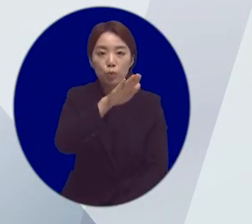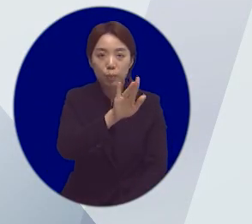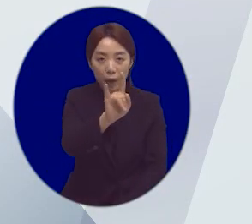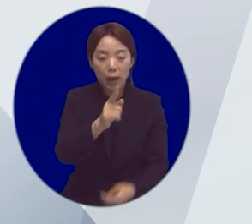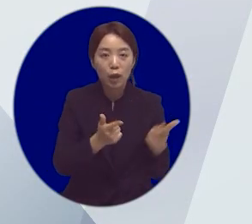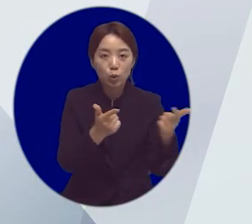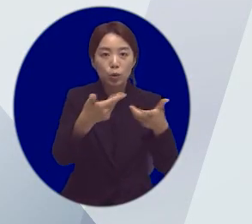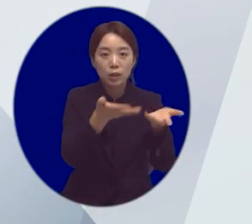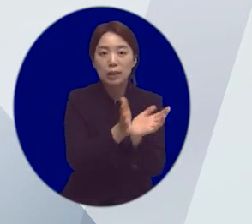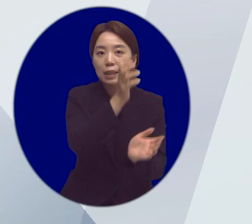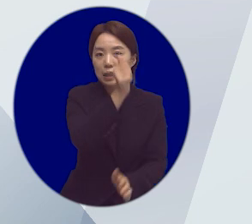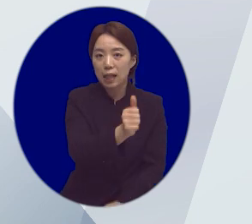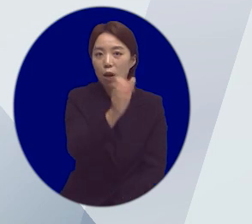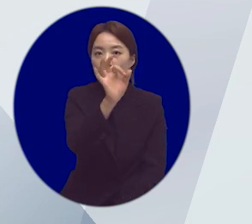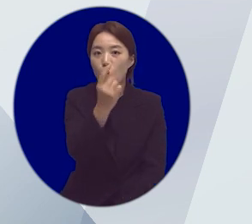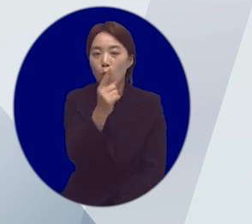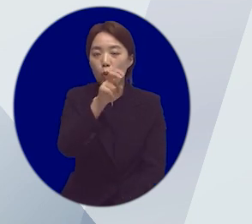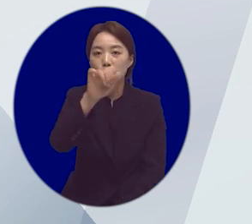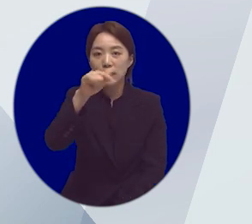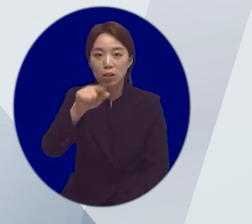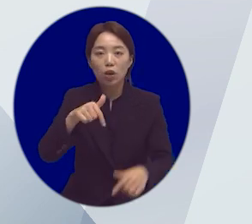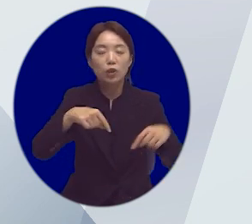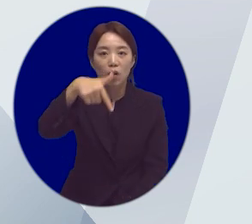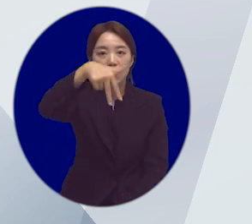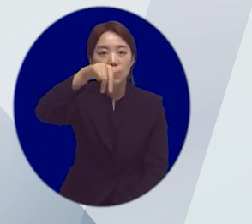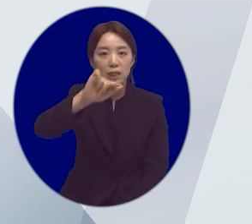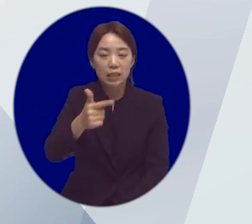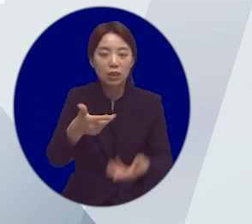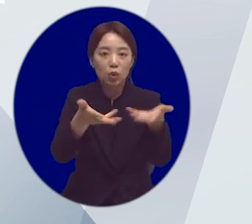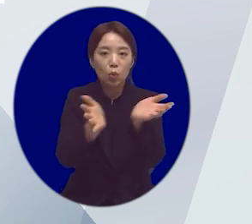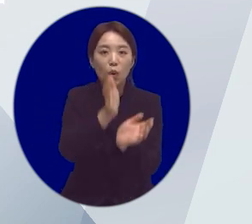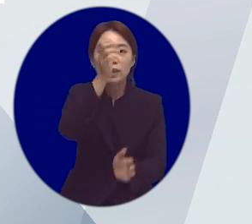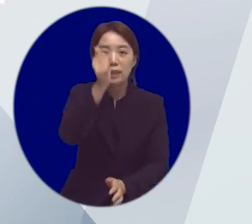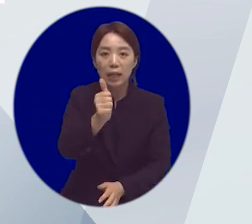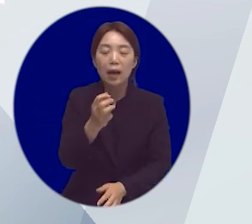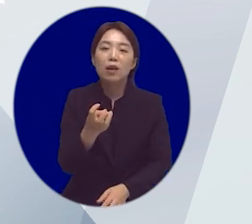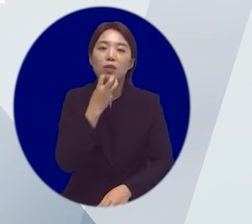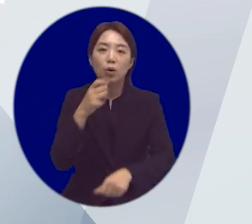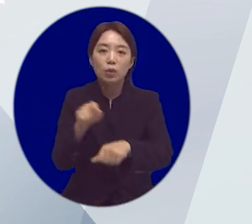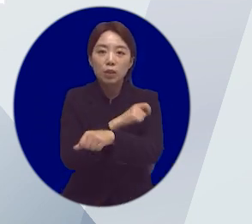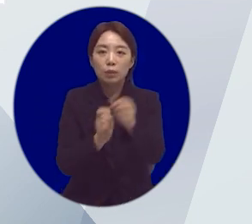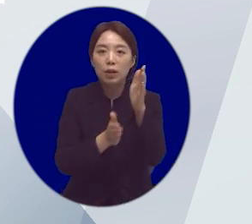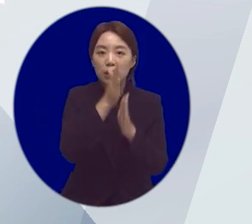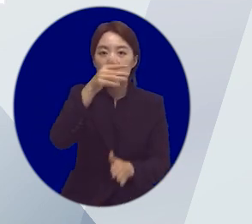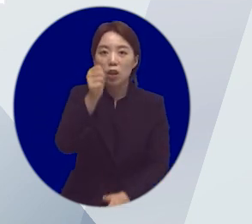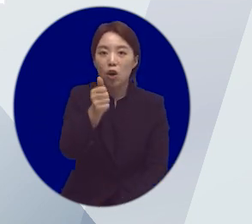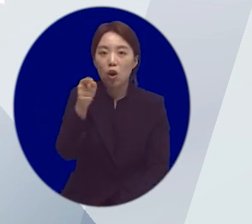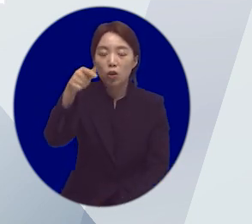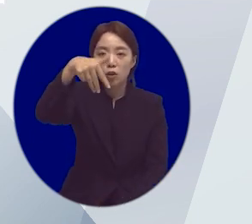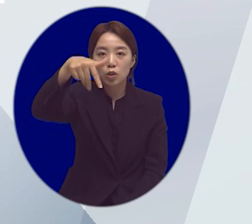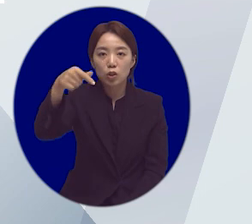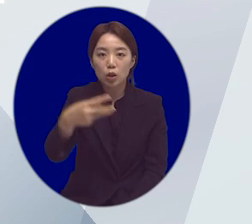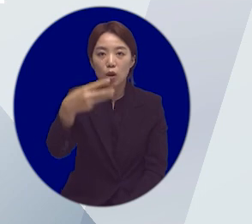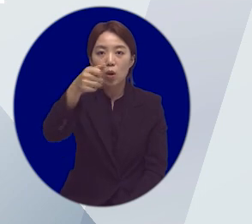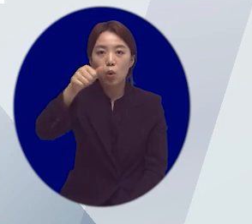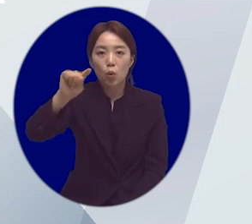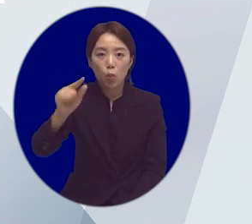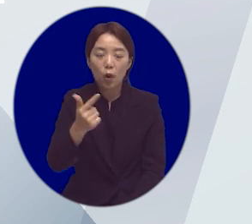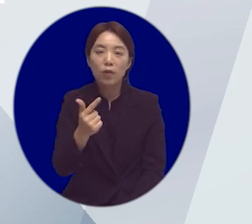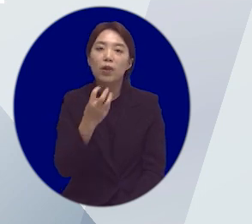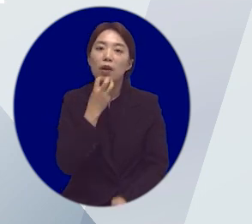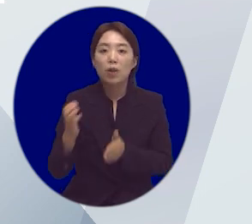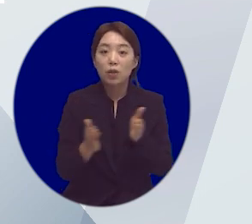기획조정실장, 옥미선 선거정책실장, 서울특별시 선거관리위원회 허철훈 상임위원,